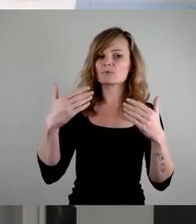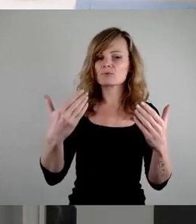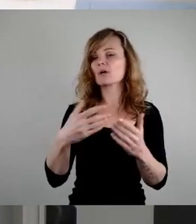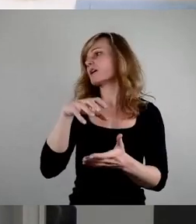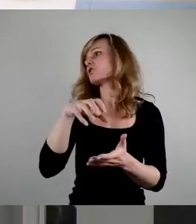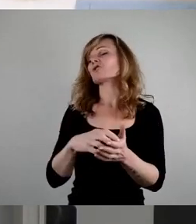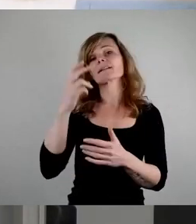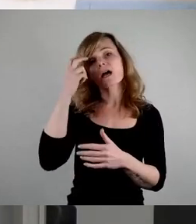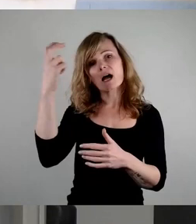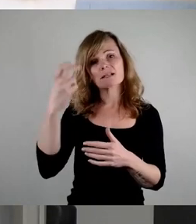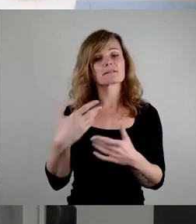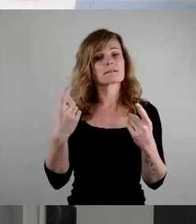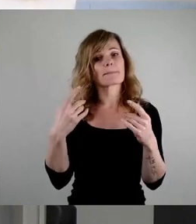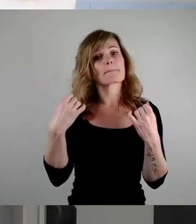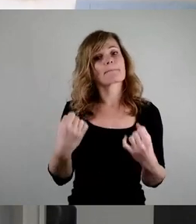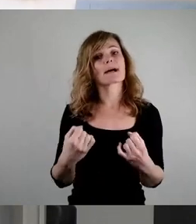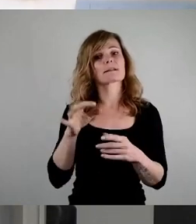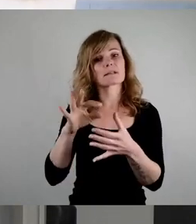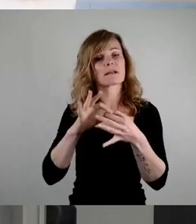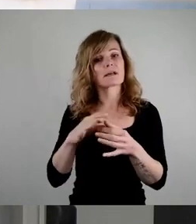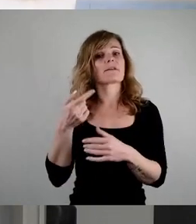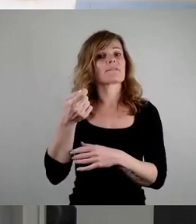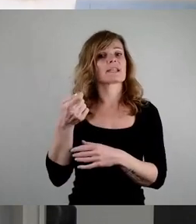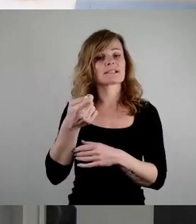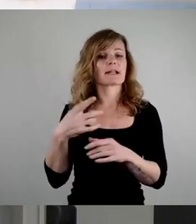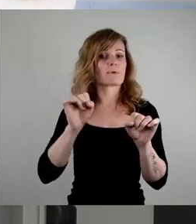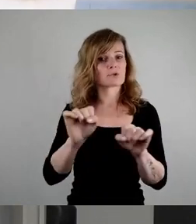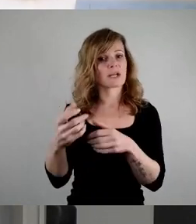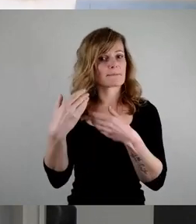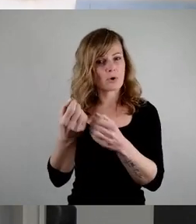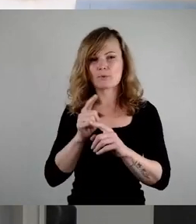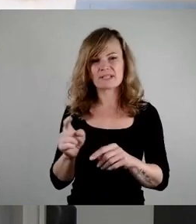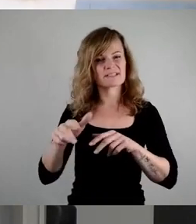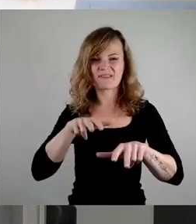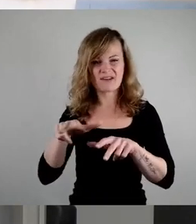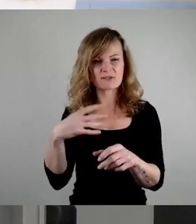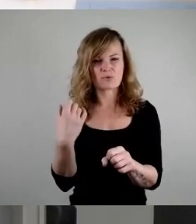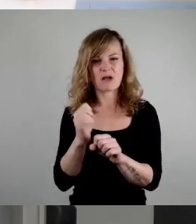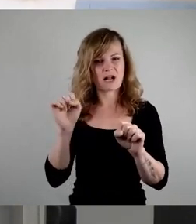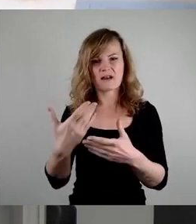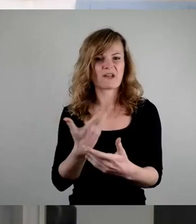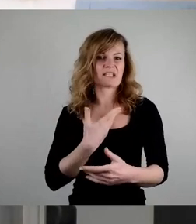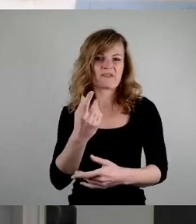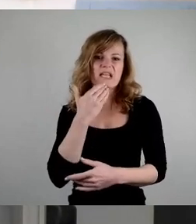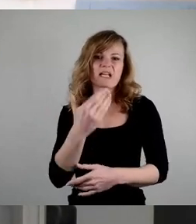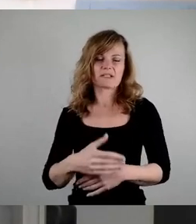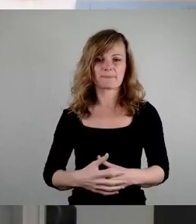wieder die Macht über seine finanziellen Möglichkeiten bekommt und nicht, dass die Verwaltung machen kann, was sie möchte. Dankeschön.